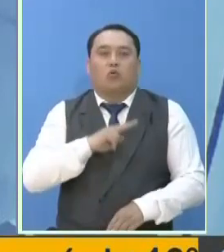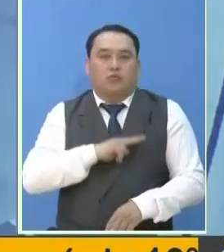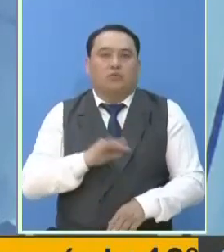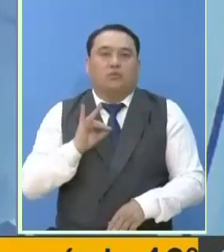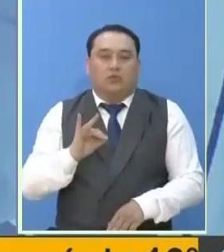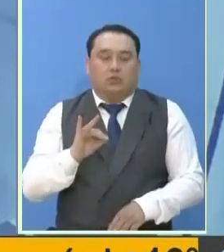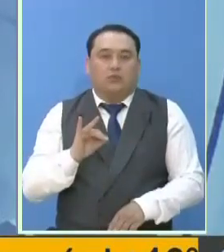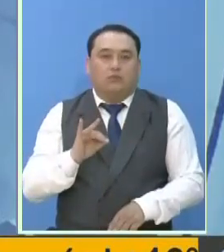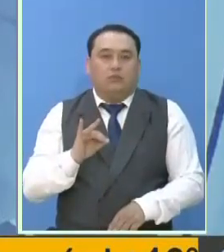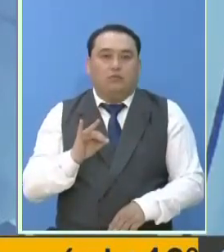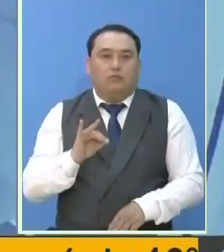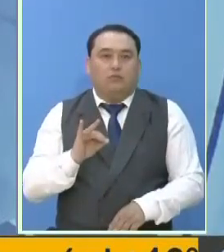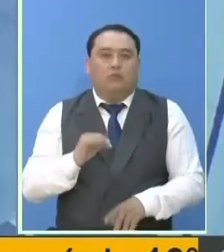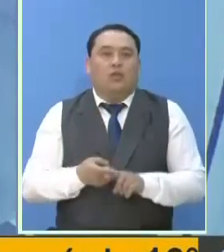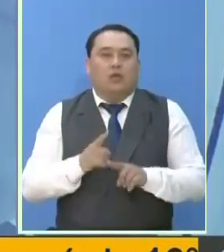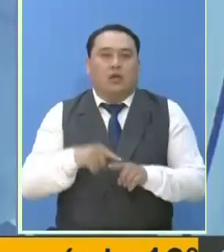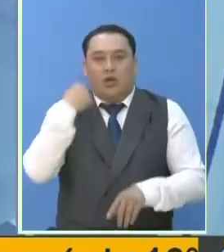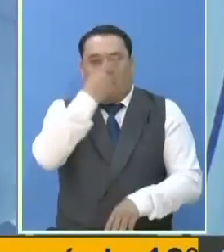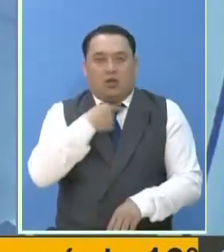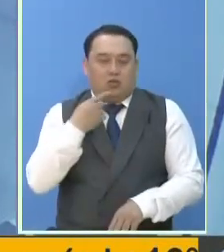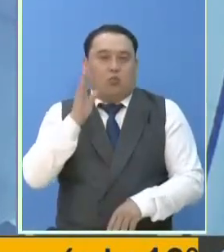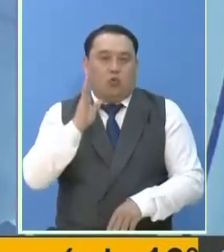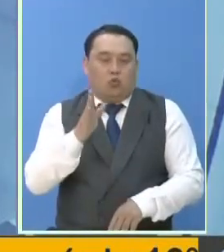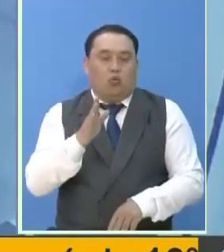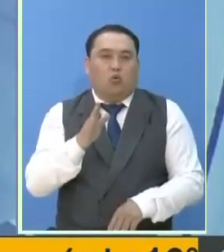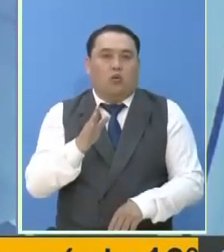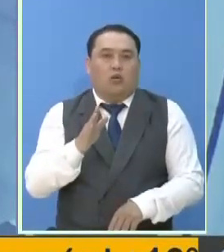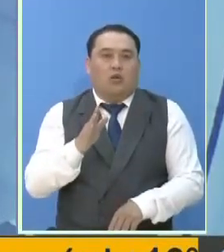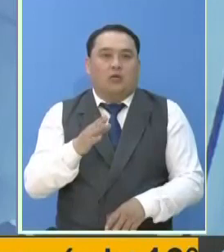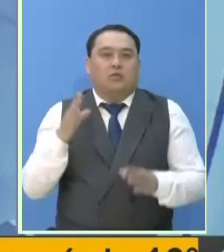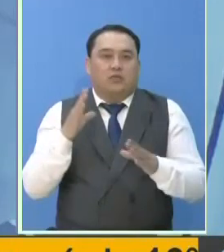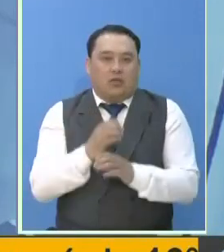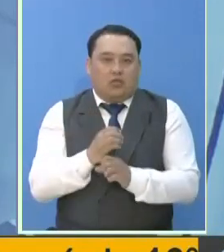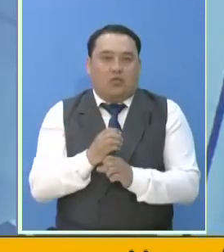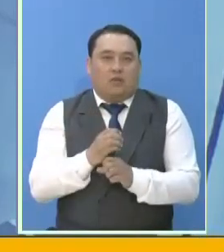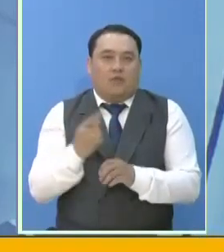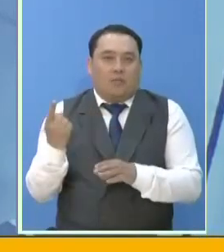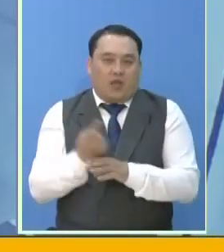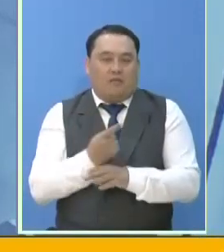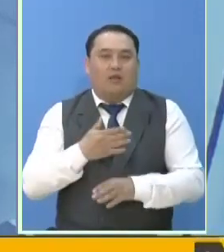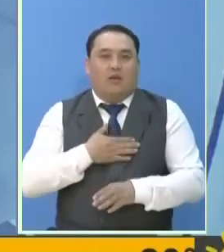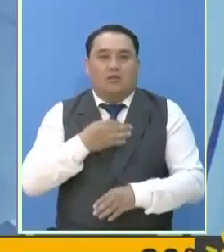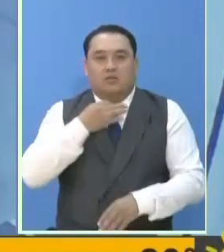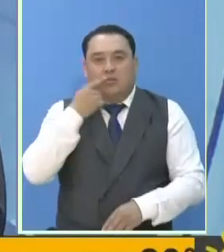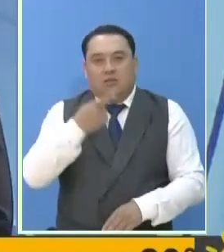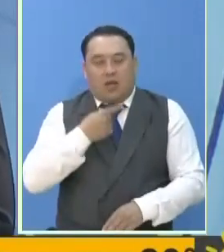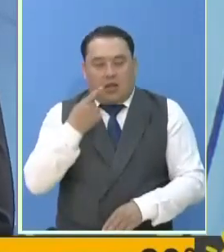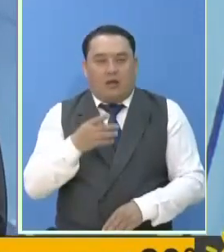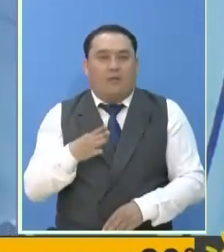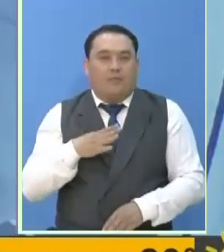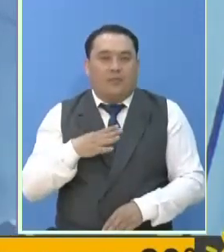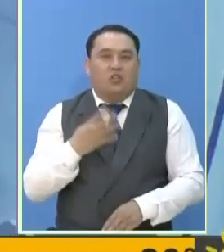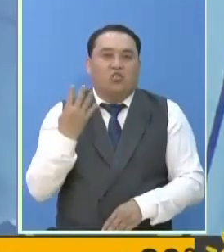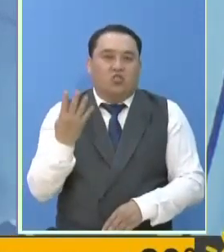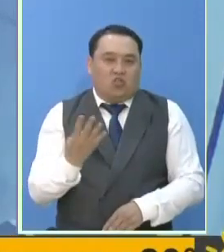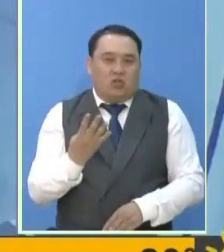но те лица, которые будут сокращены, во-первых, вот я сказала, им будут выплачены